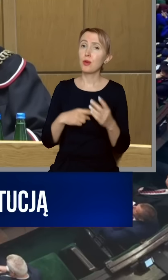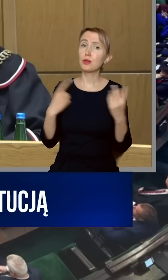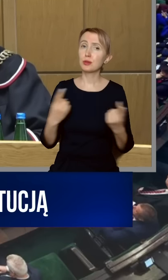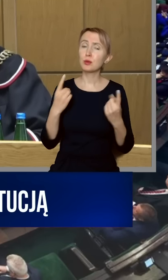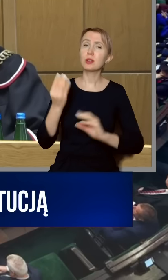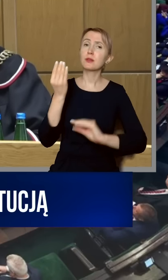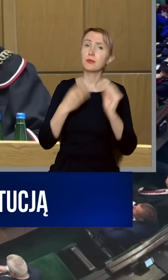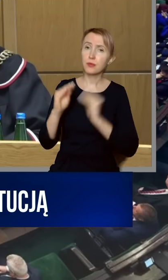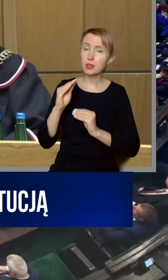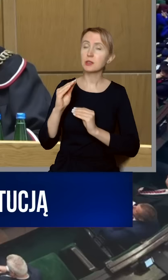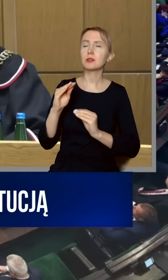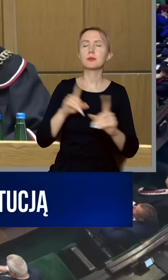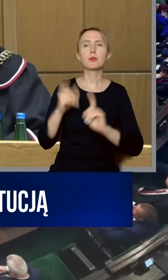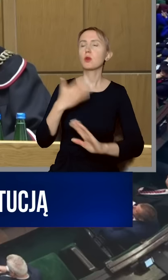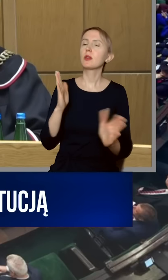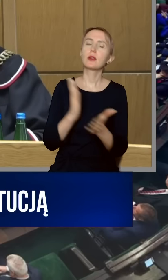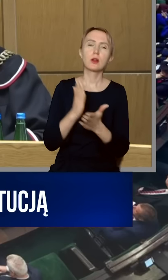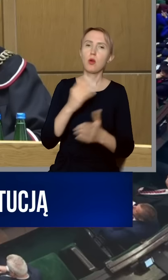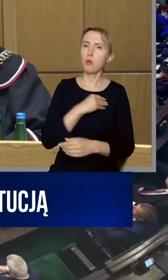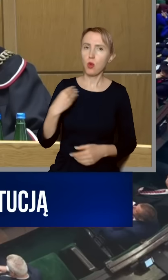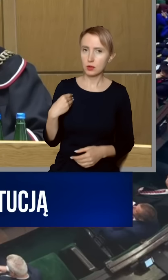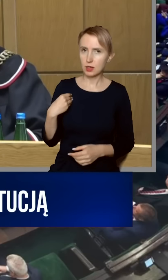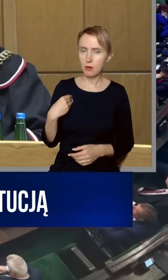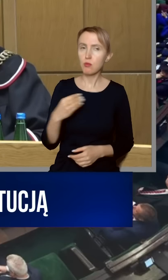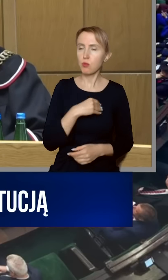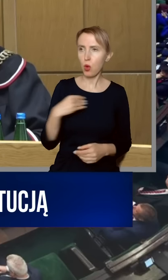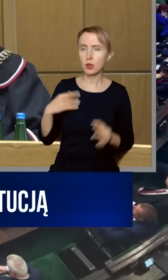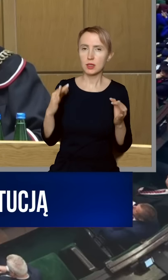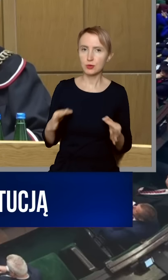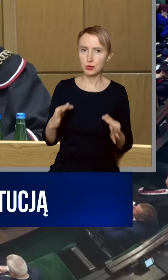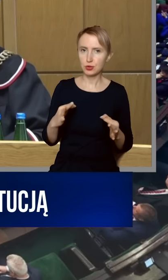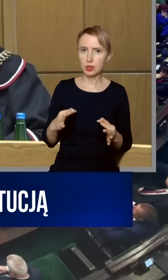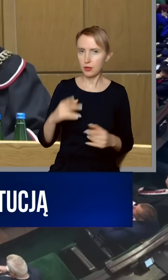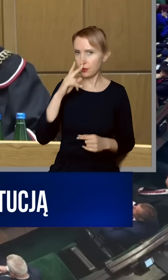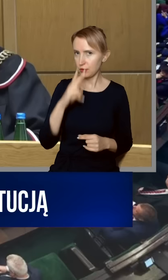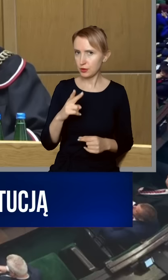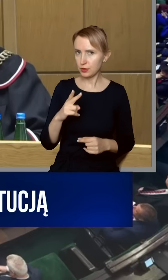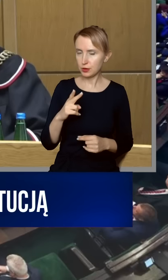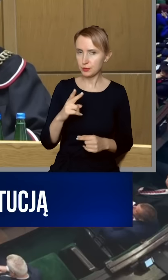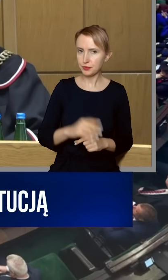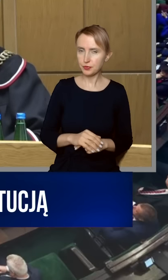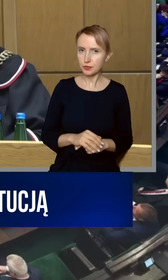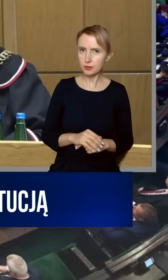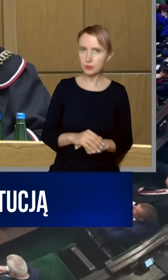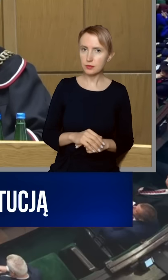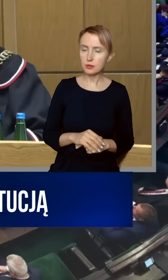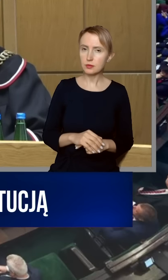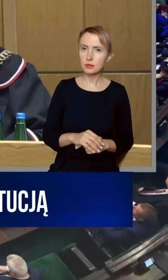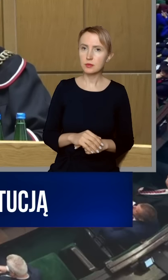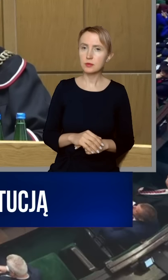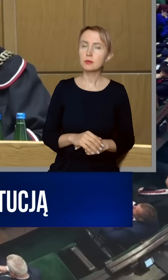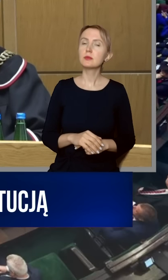To ono nie dotyczy tylko Polski, choć w Polsce dzisiaj doświadczamy go z dużą mocą,